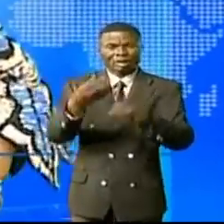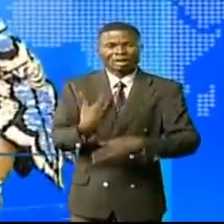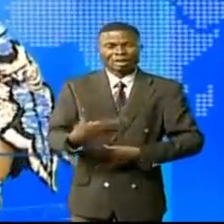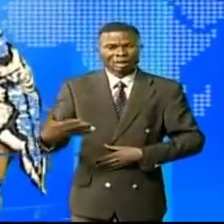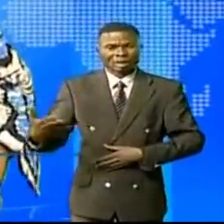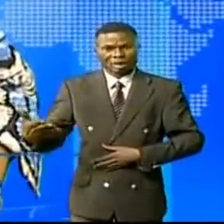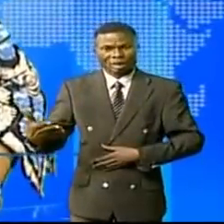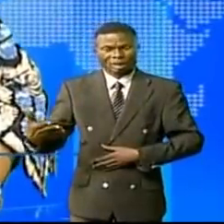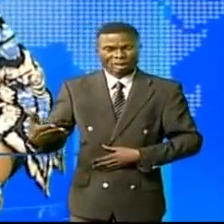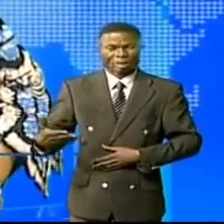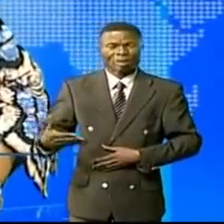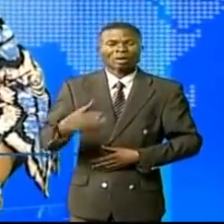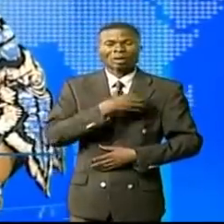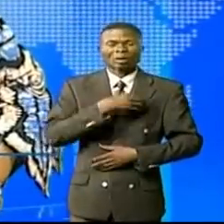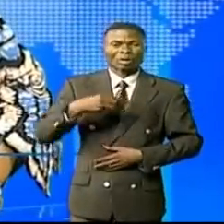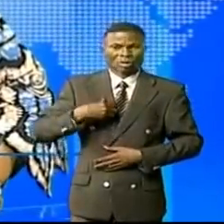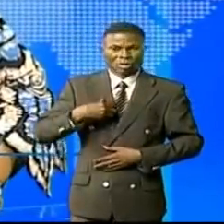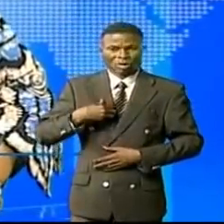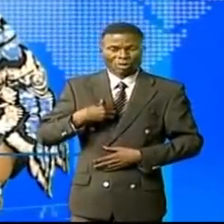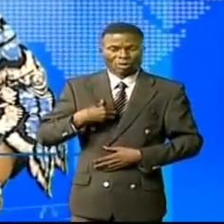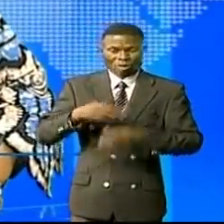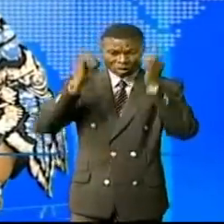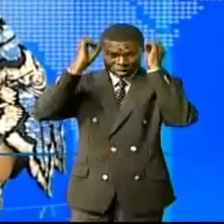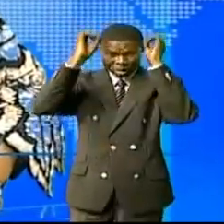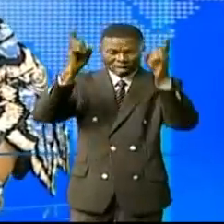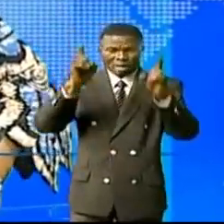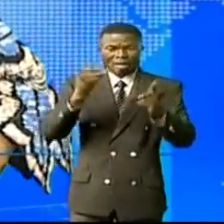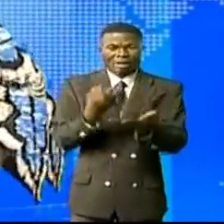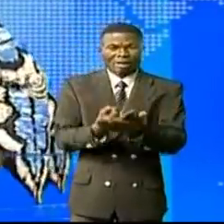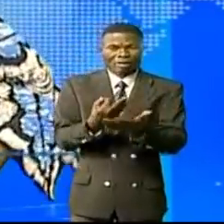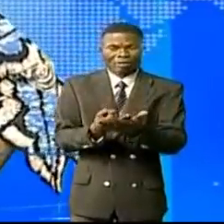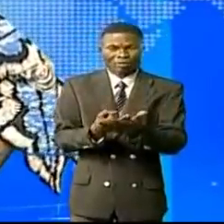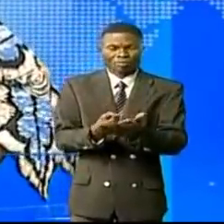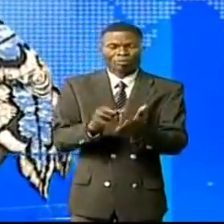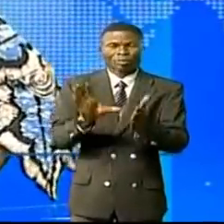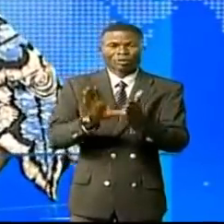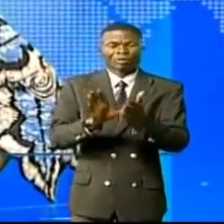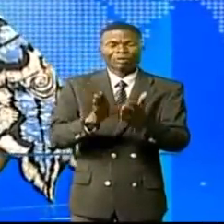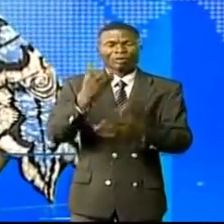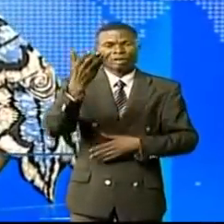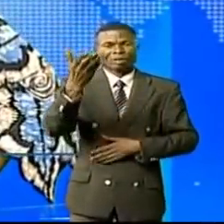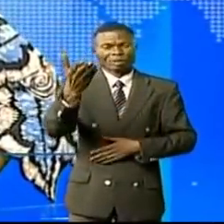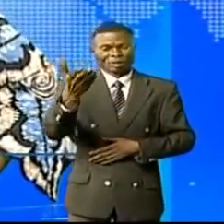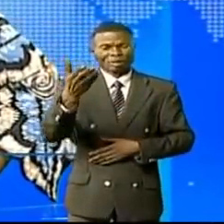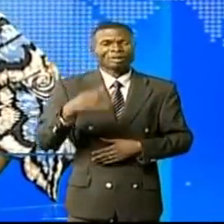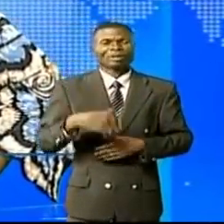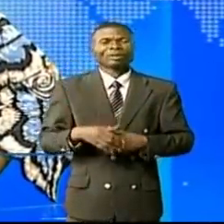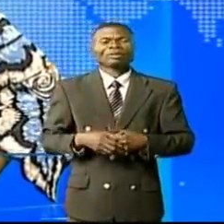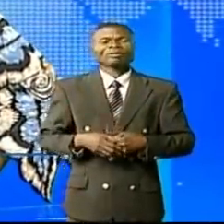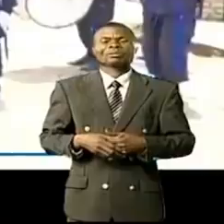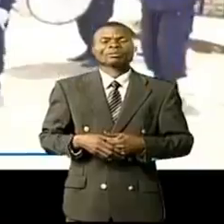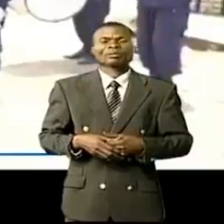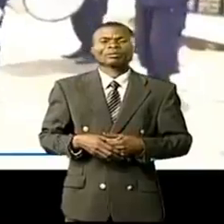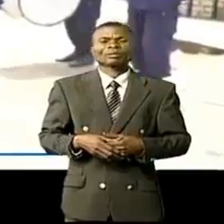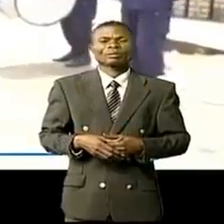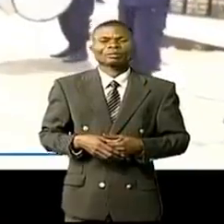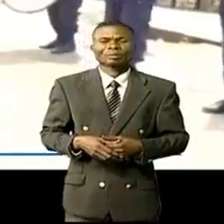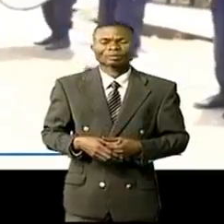de résistance aux femmes formées sur l'éducation financière. Cédric Kenina nous fait revivre quelques temps forts de cet événement.